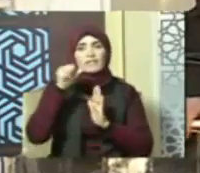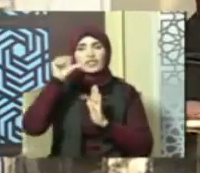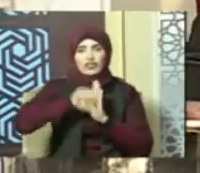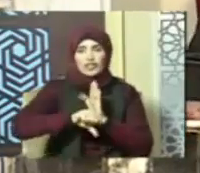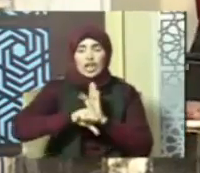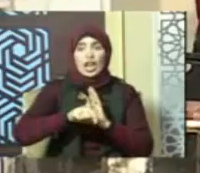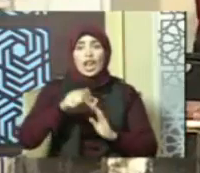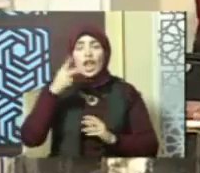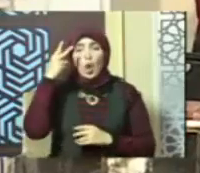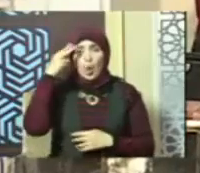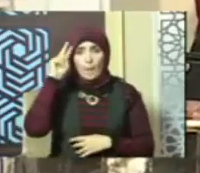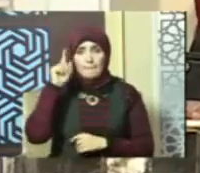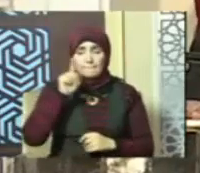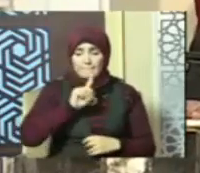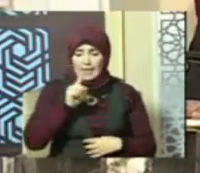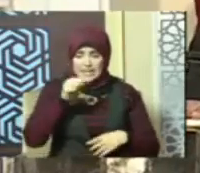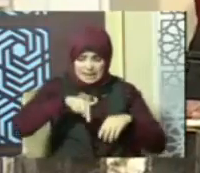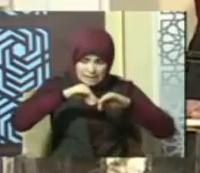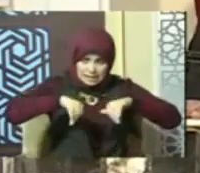ومن لم يزرع